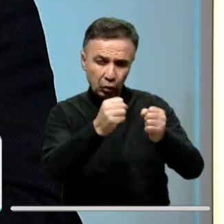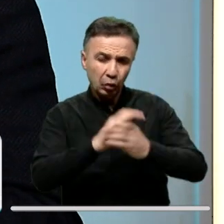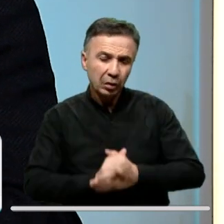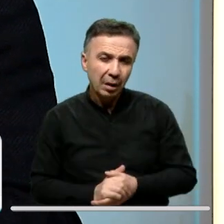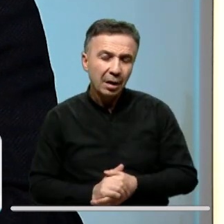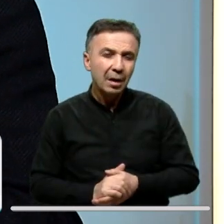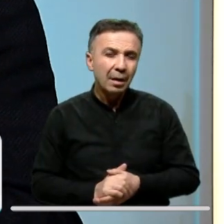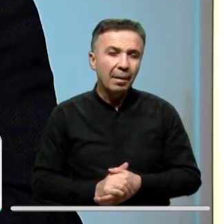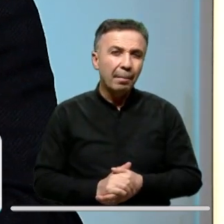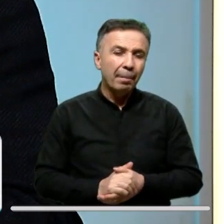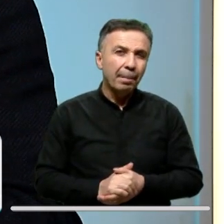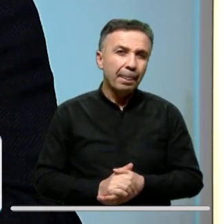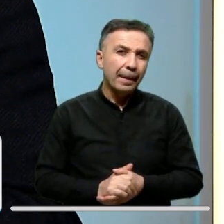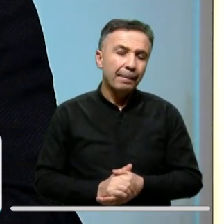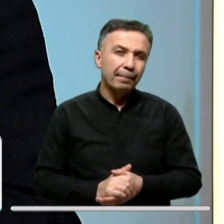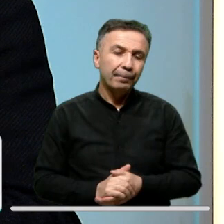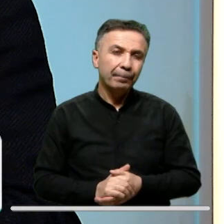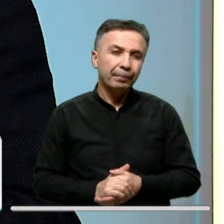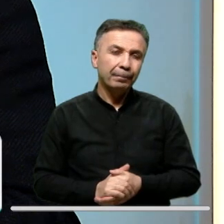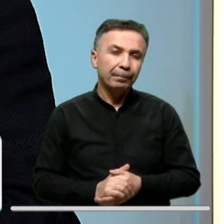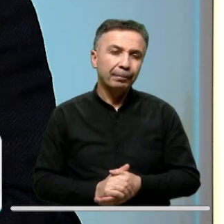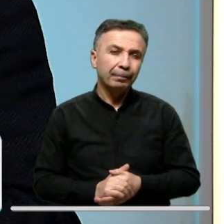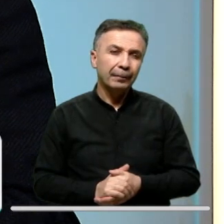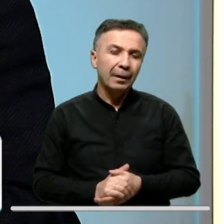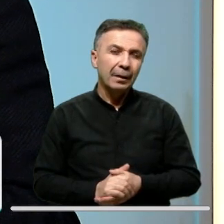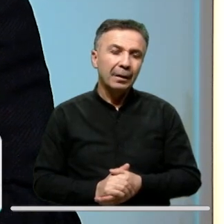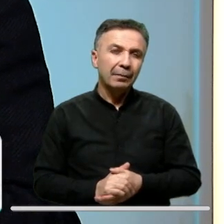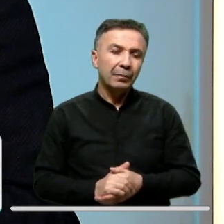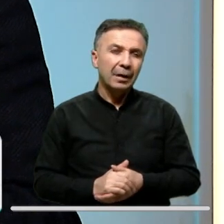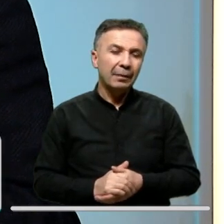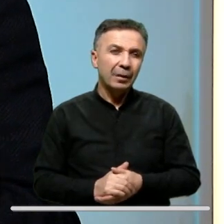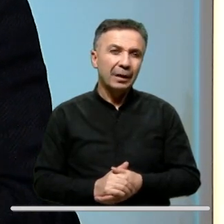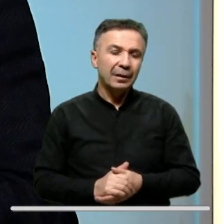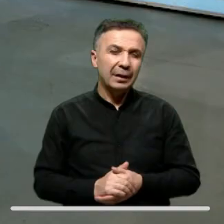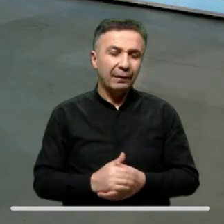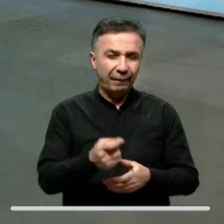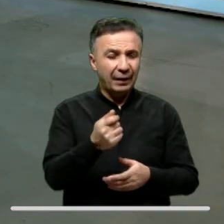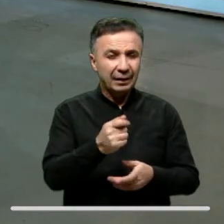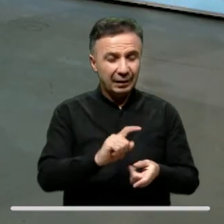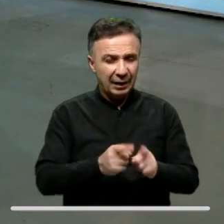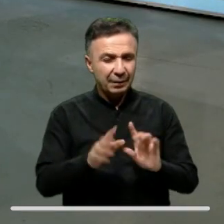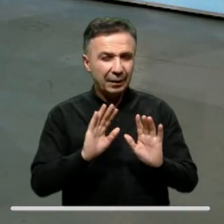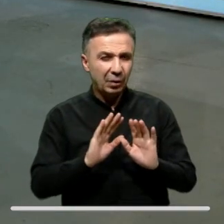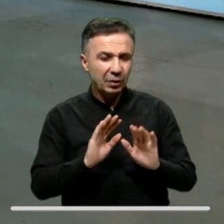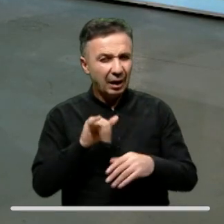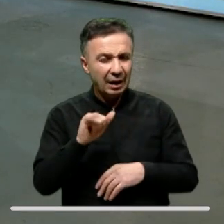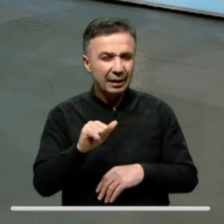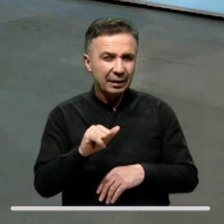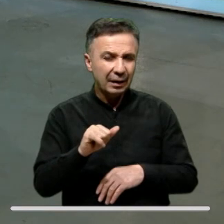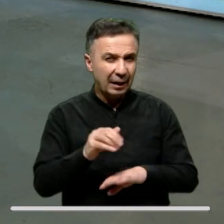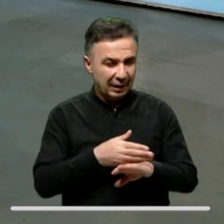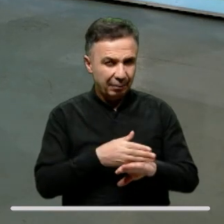bir an önceki alan, o etiketi değiştirmeden önce alanla sonraki arasında fiyat farklılık var. Ama aynı ürün hiçbir, yani